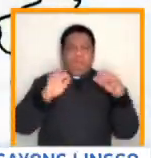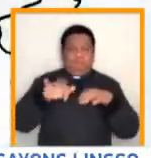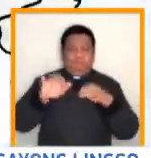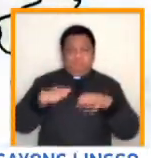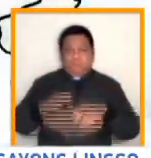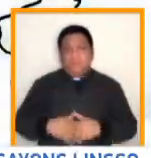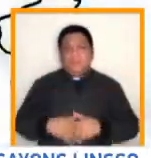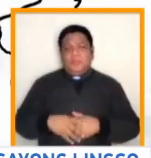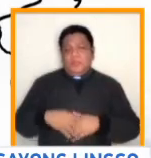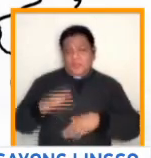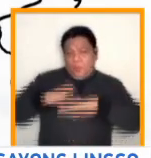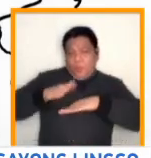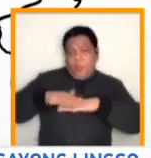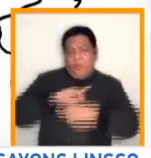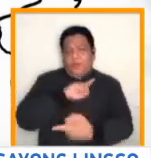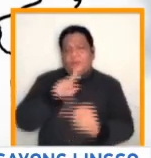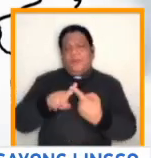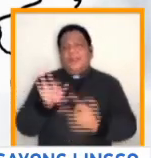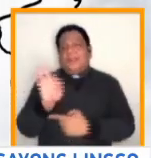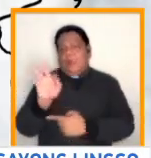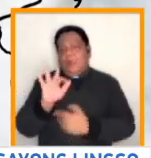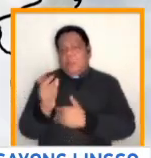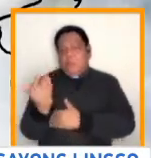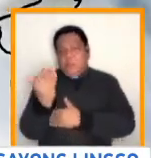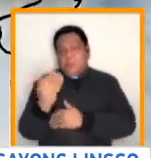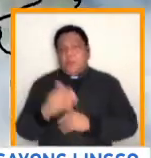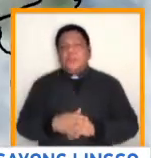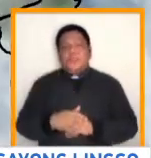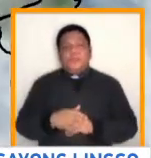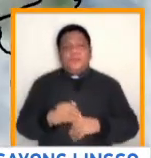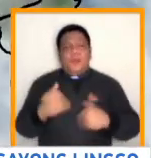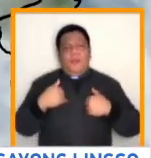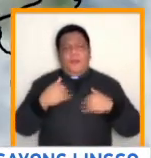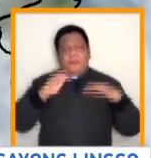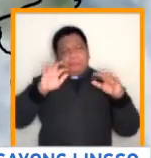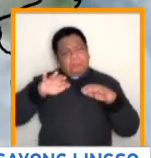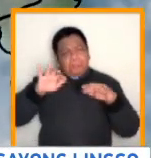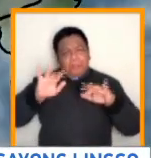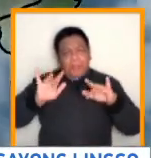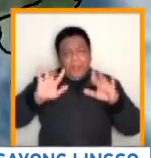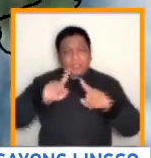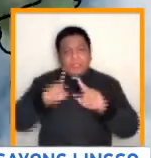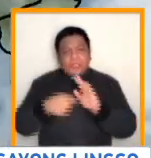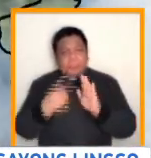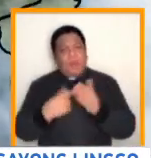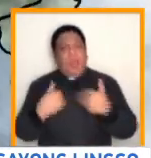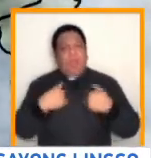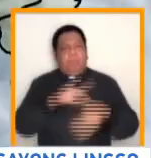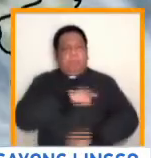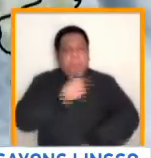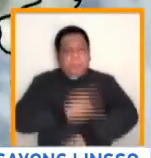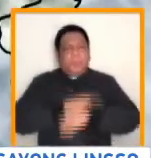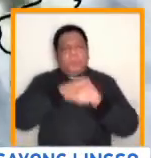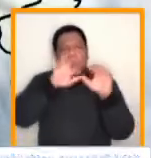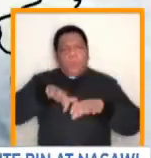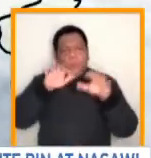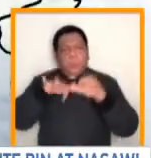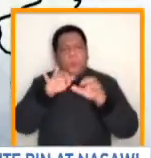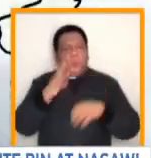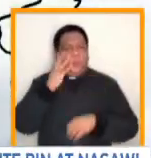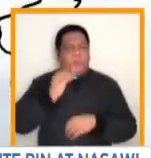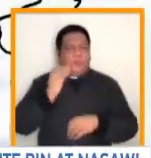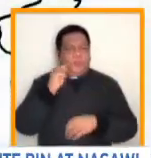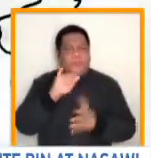9 ng umaga. Hanggang katamtaman na kung minsan ay may malalakas na ulan naman ang mararanasan o nararanasan ngayon dyan sa